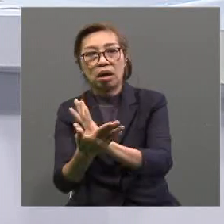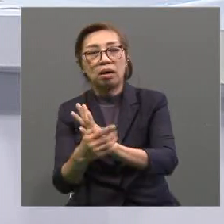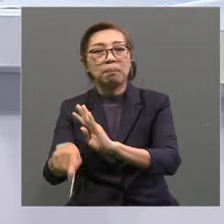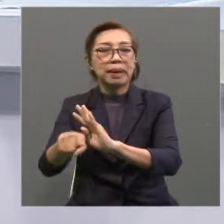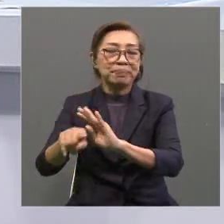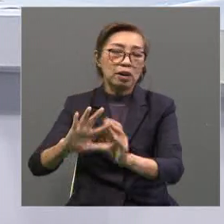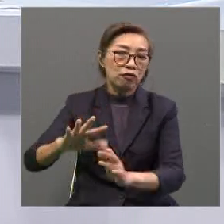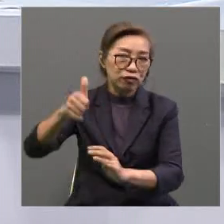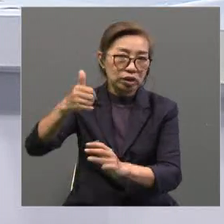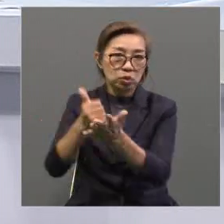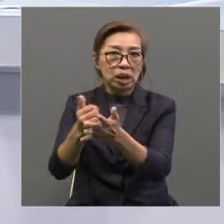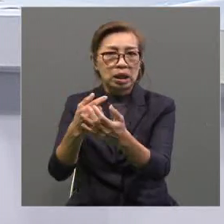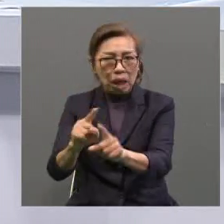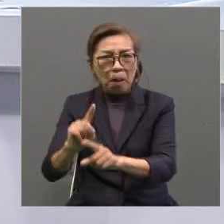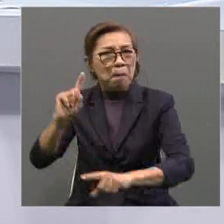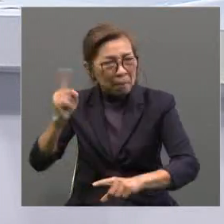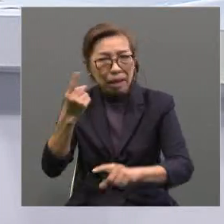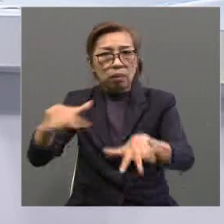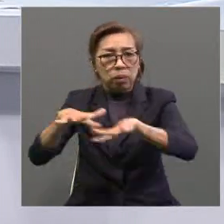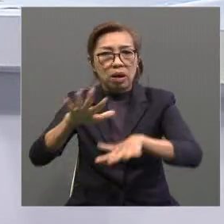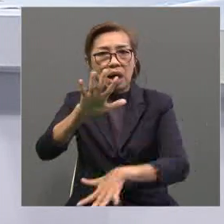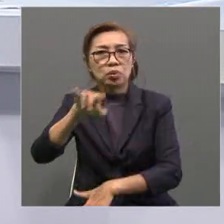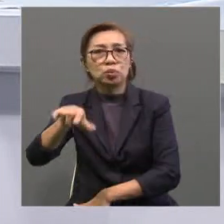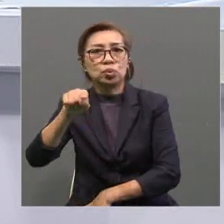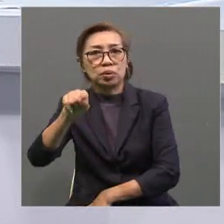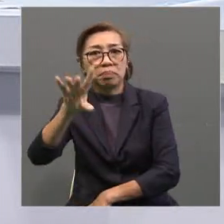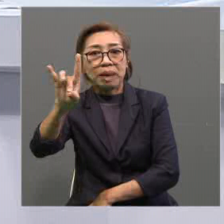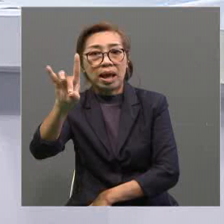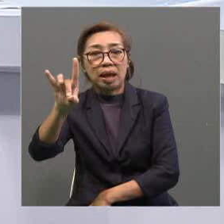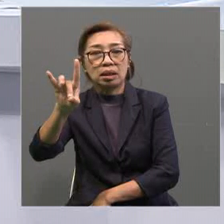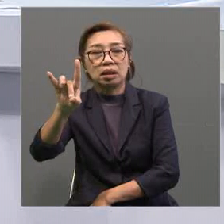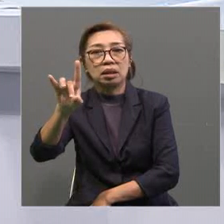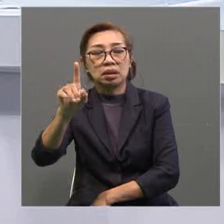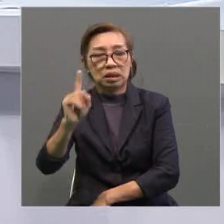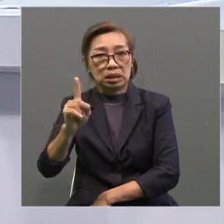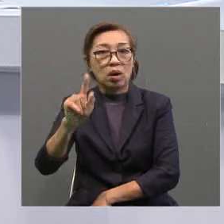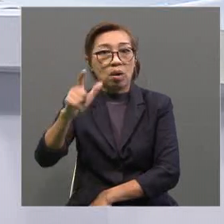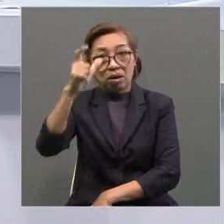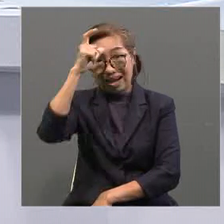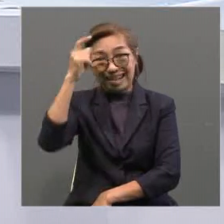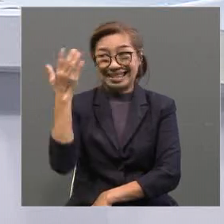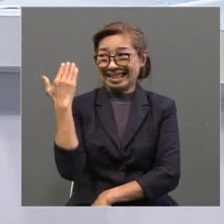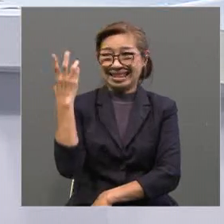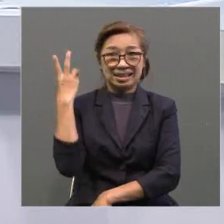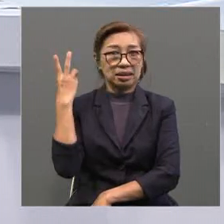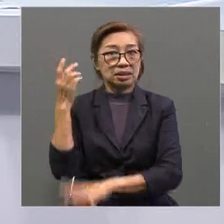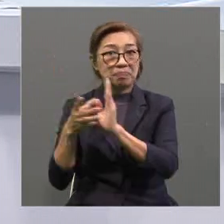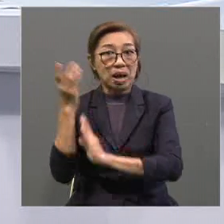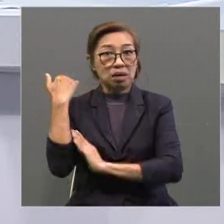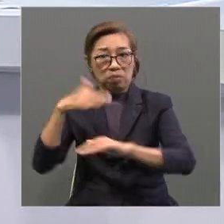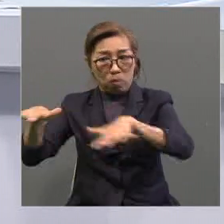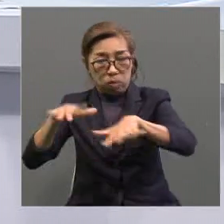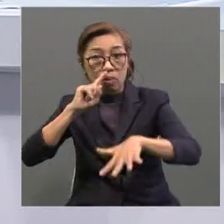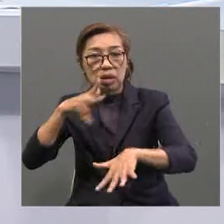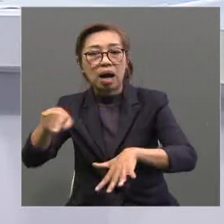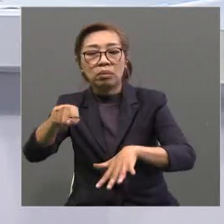ซึ่งขนาดเนี้ยกว่า5.8ในเรื่องของ maid After Shockในครั้งล่าสุดที่ผ่านมาเมื่อสัปดาห์ที่ผ่านมา